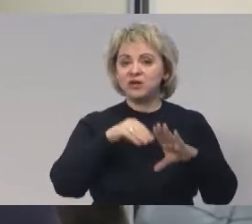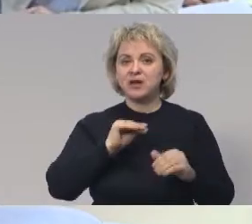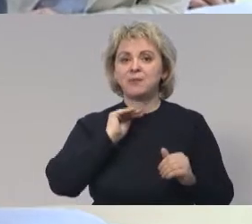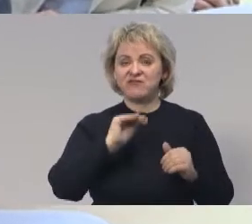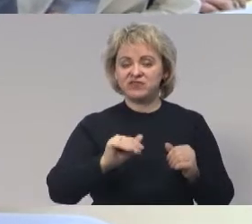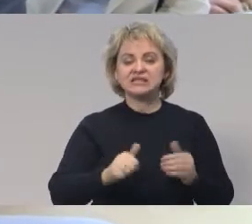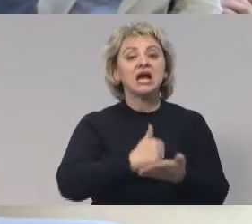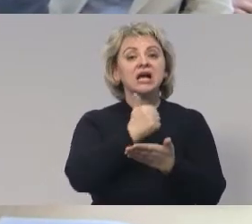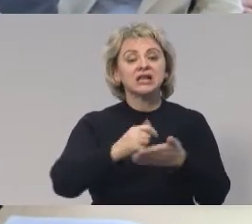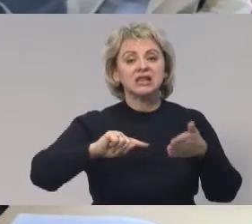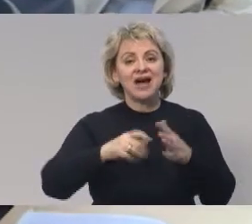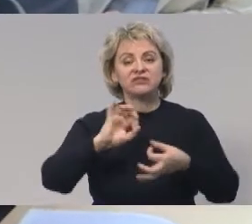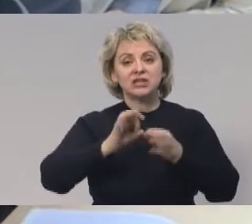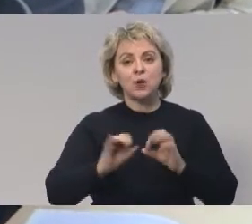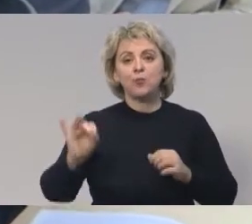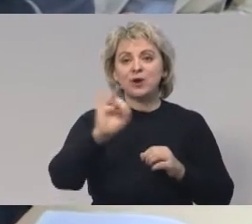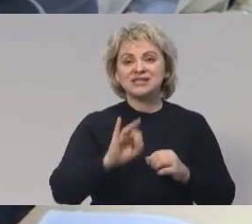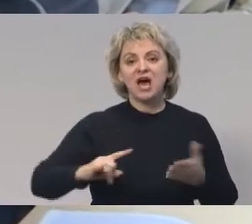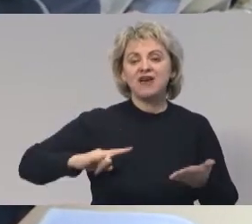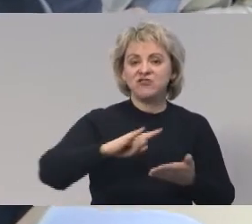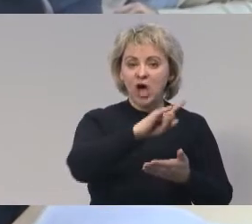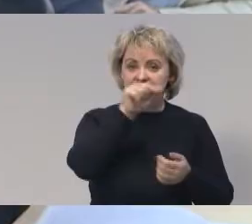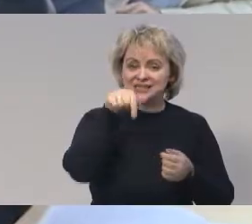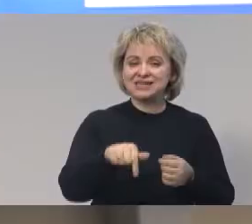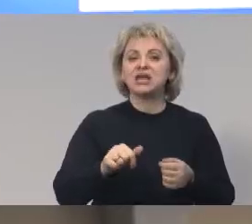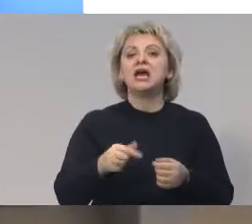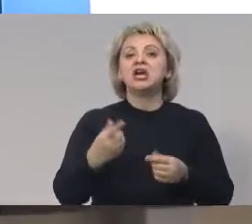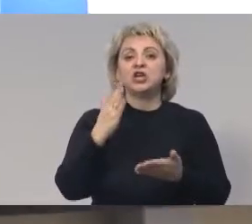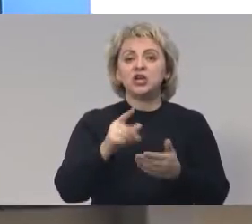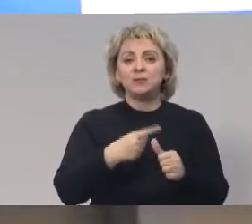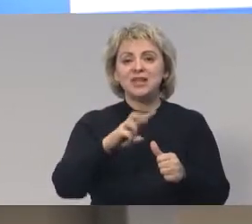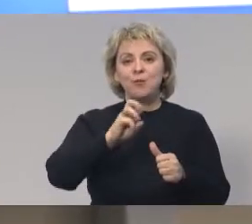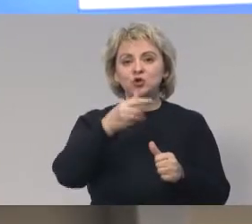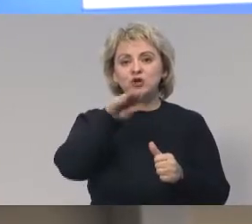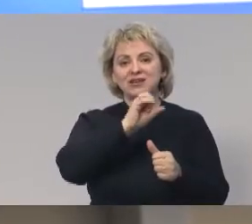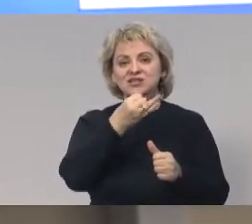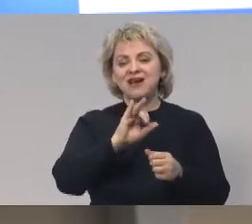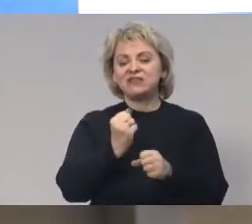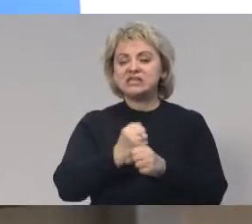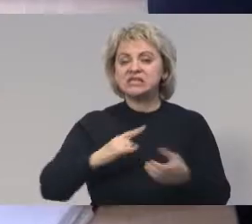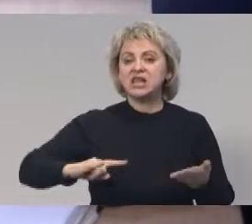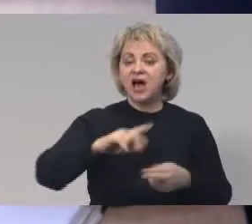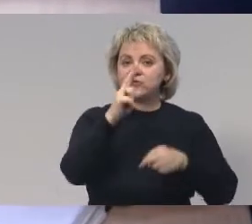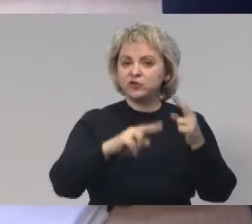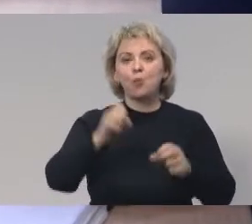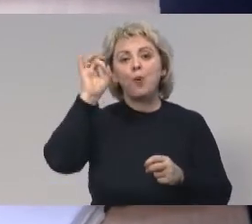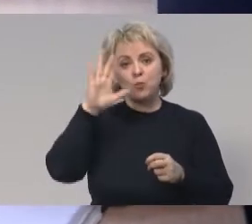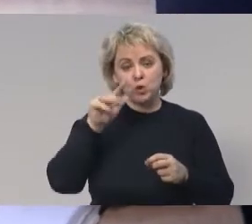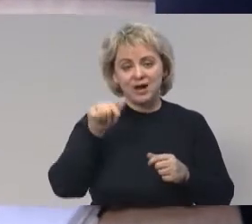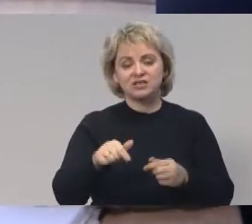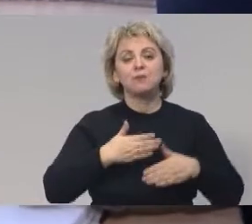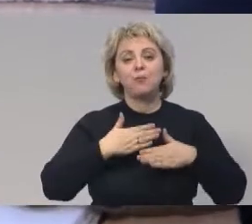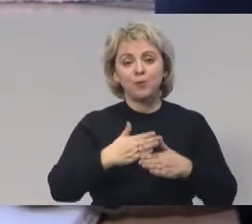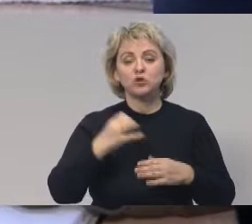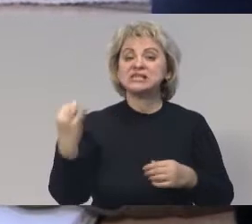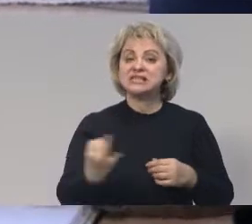профессии. Главная цель Олимпиады по истории авиации и воздухоплавания имени Можайского – сделать авиастроение популярнее и